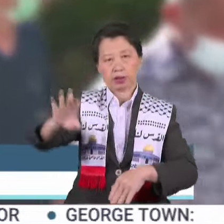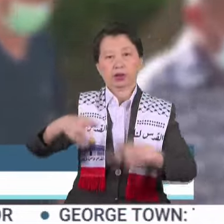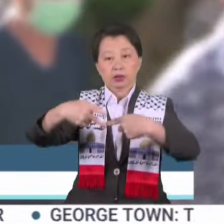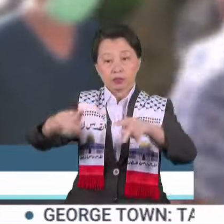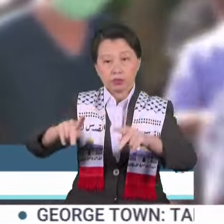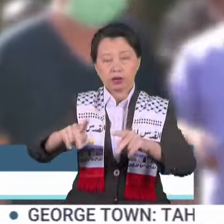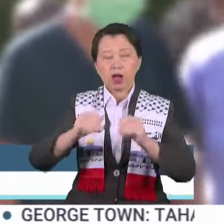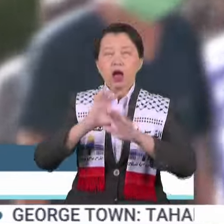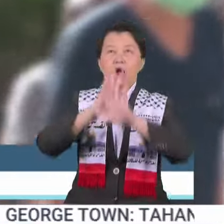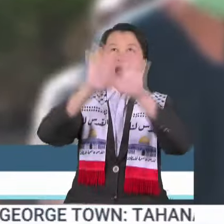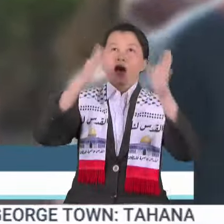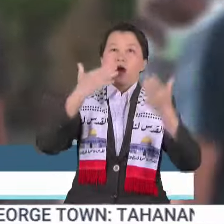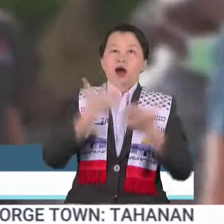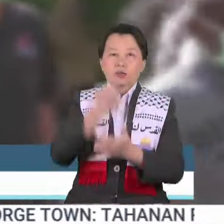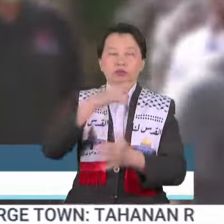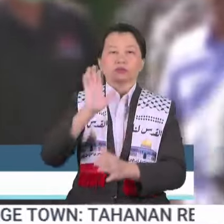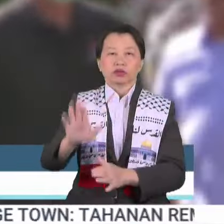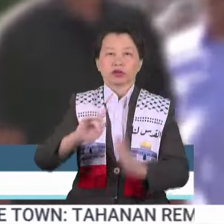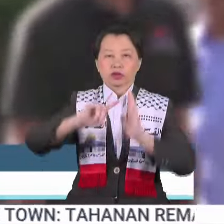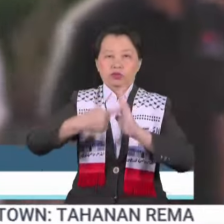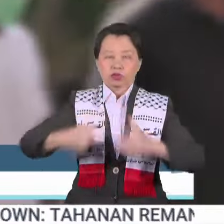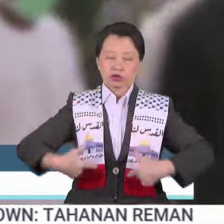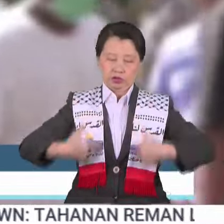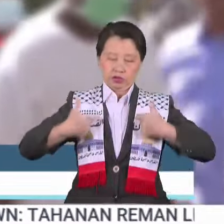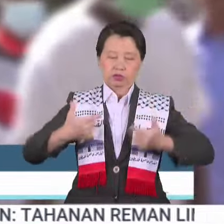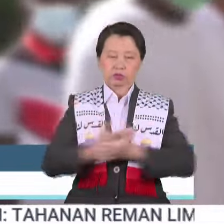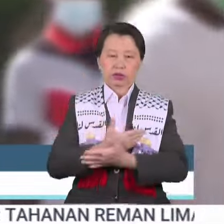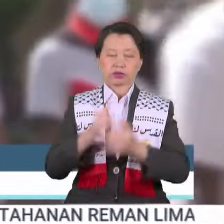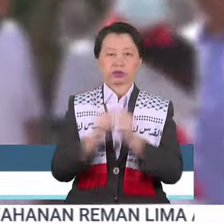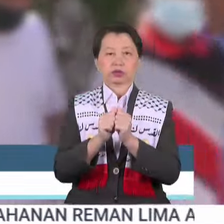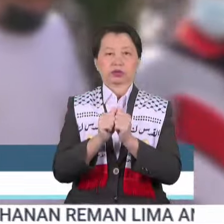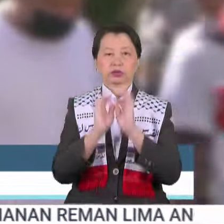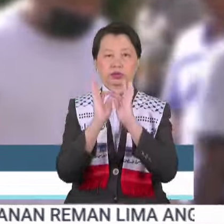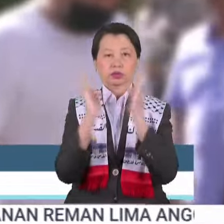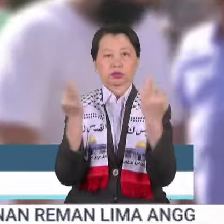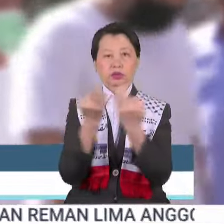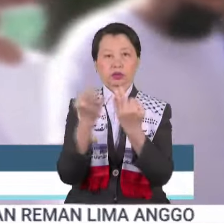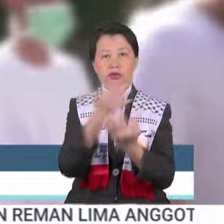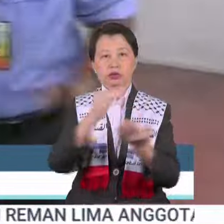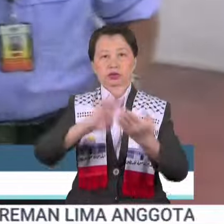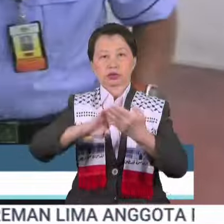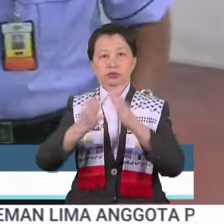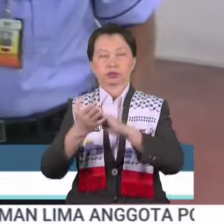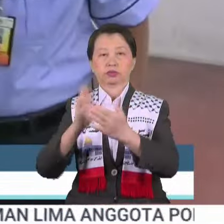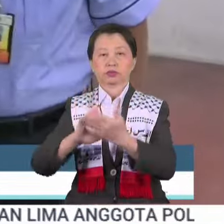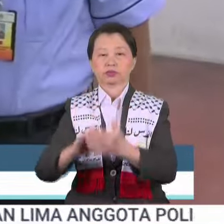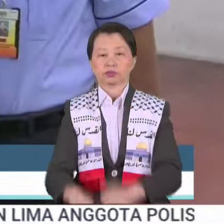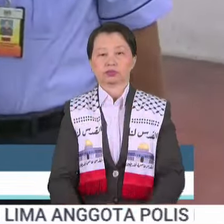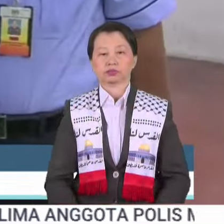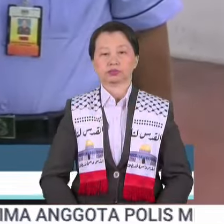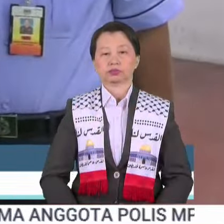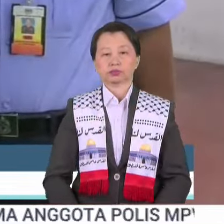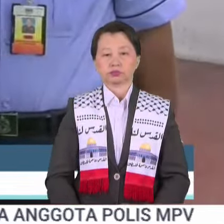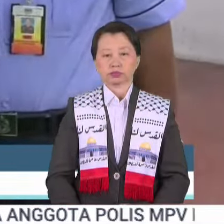ini sinar baharu kepada mereka dalam memulakan hidup baharu bersama keluarga dan komuniti.